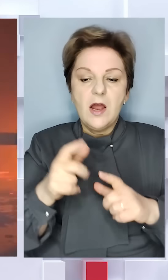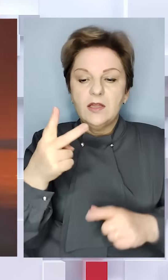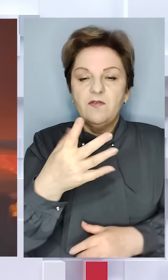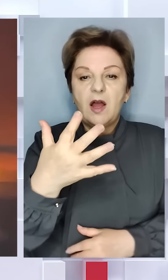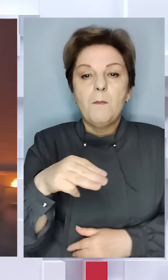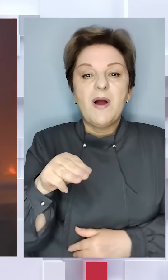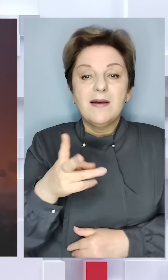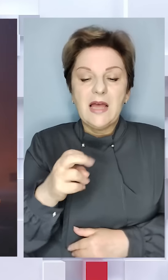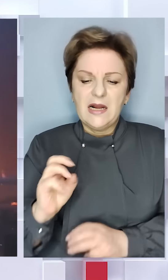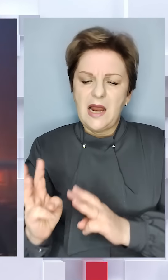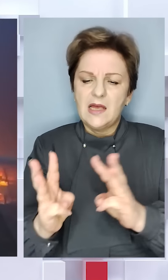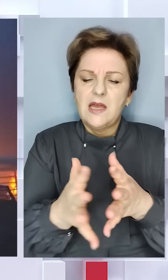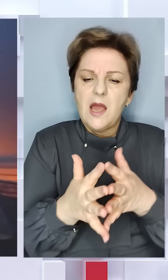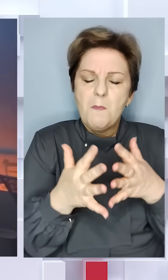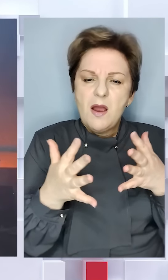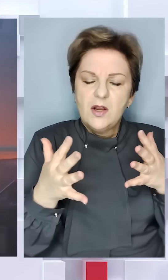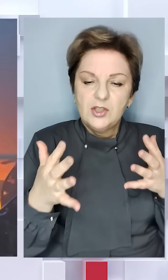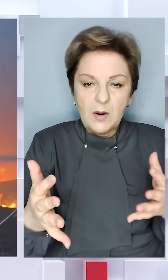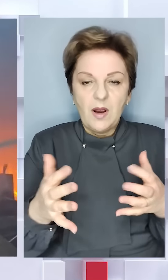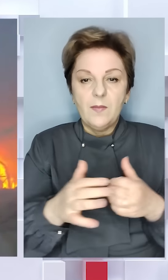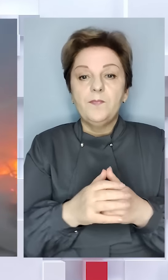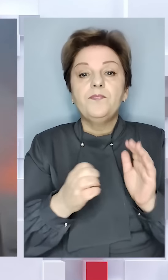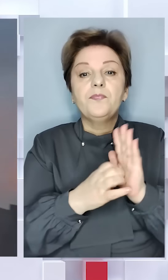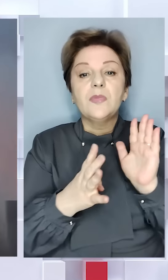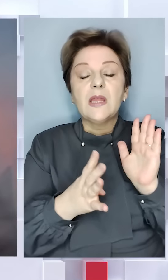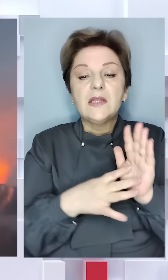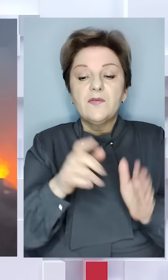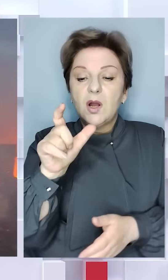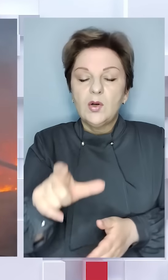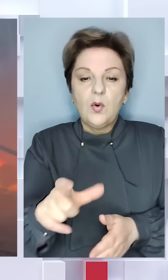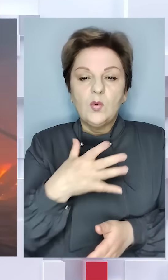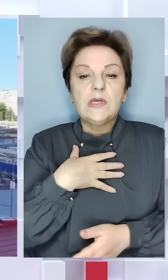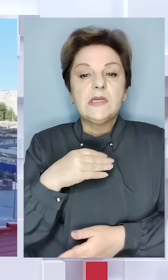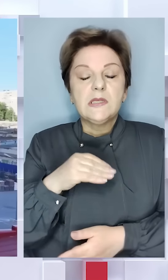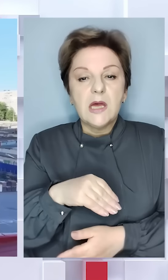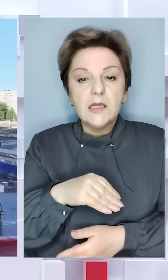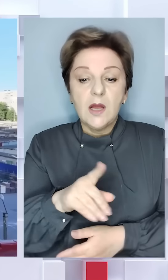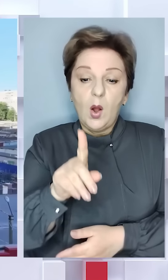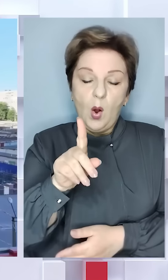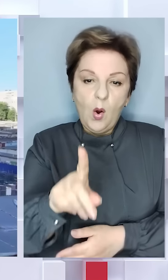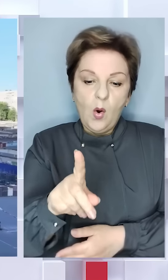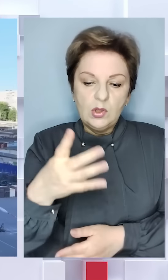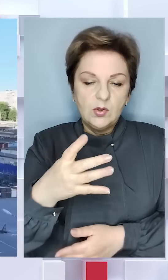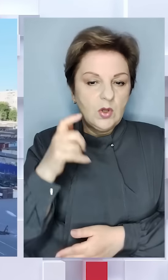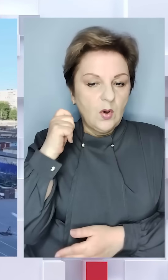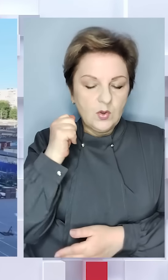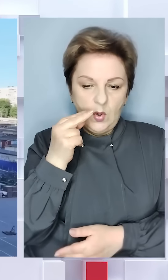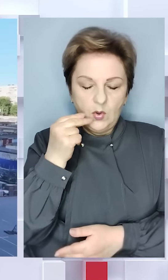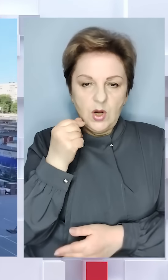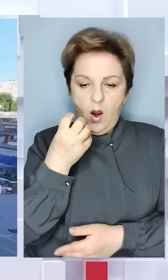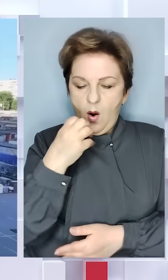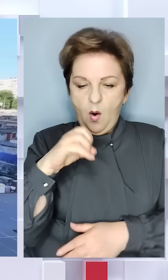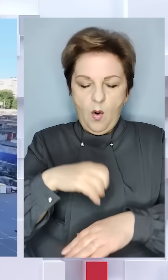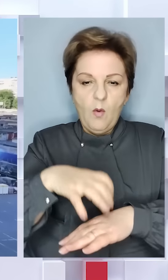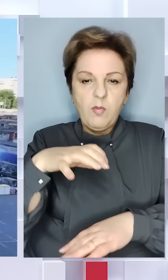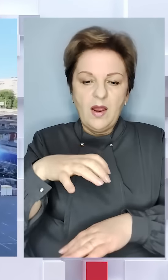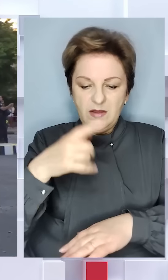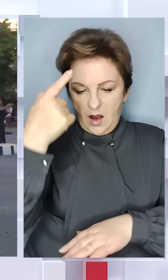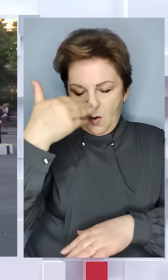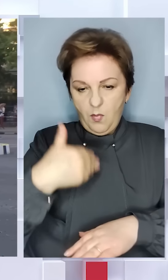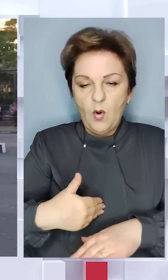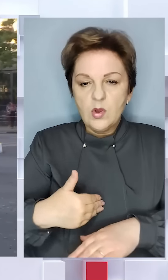травня. Зайнялась масштабна пожежа. 19 людей загинули. Один з них, 40-річний чоловік з опіками половини